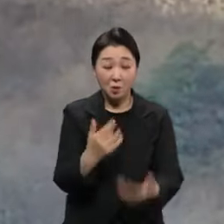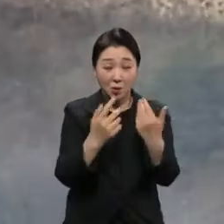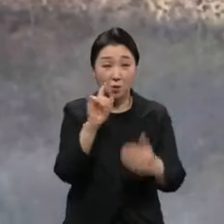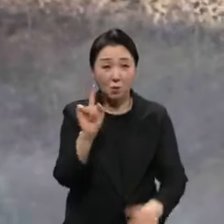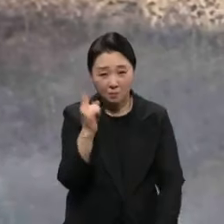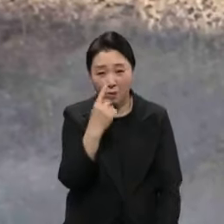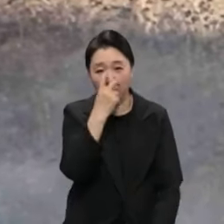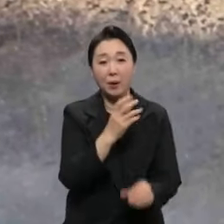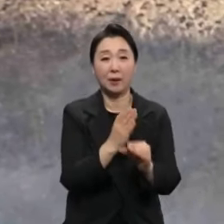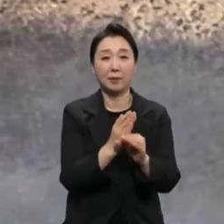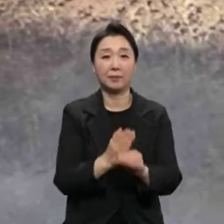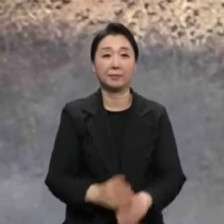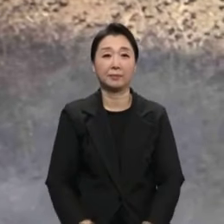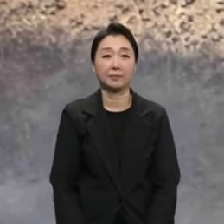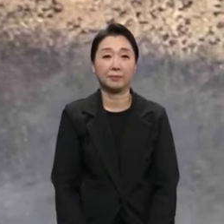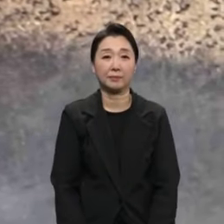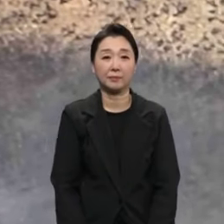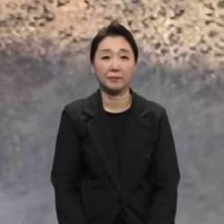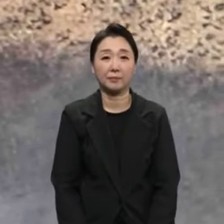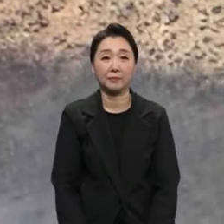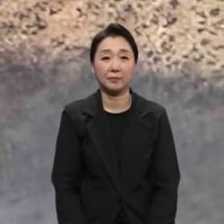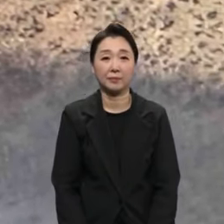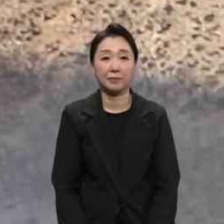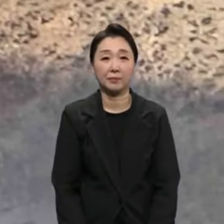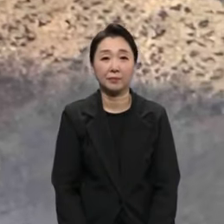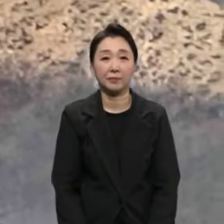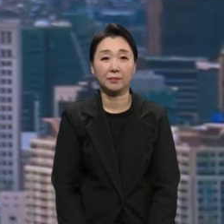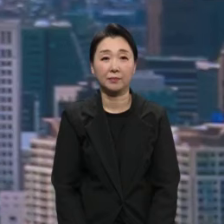있습니다. JTBC 박현주입니다.